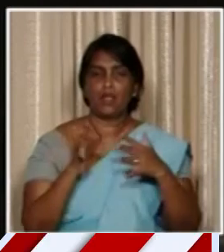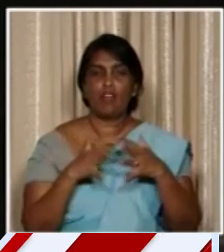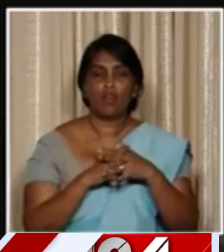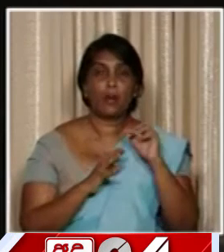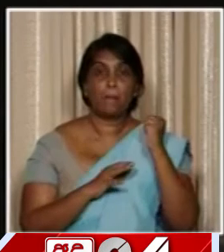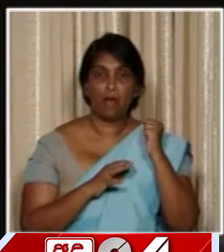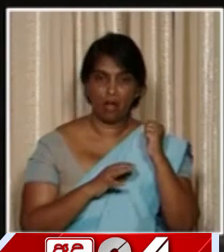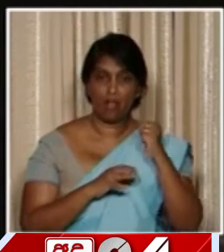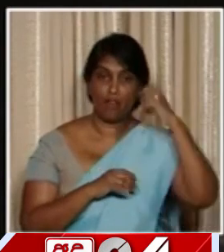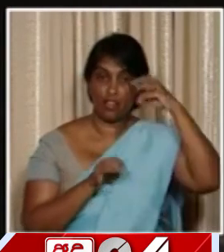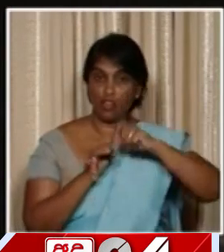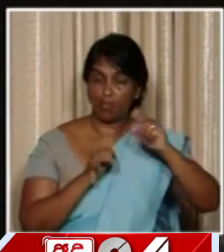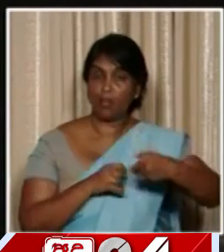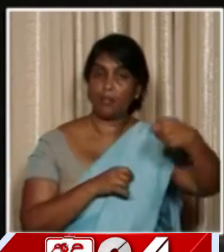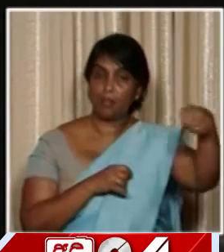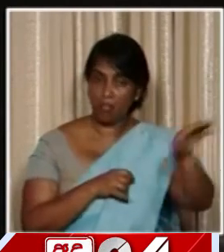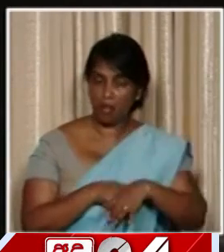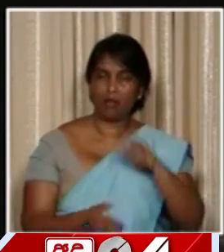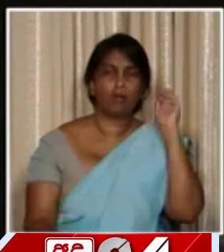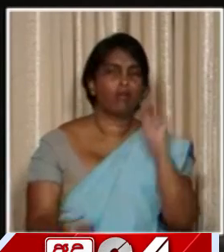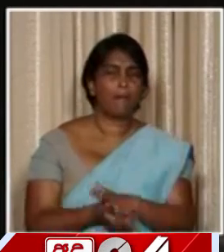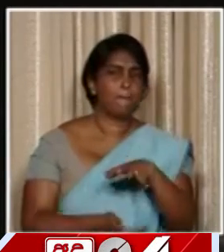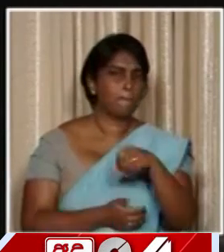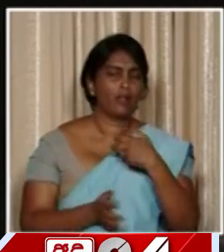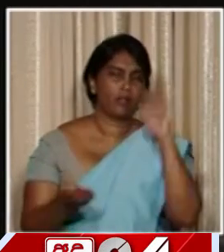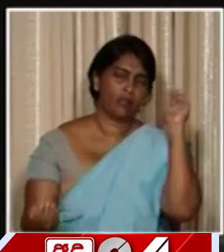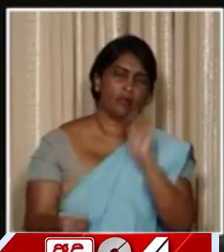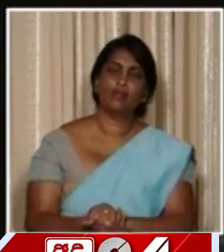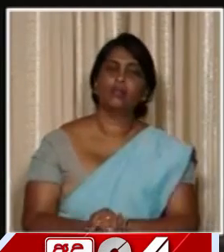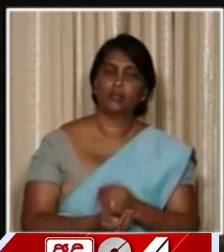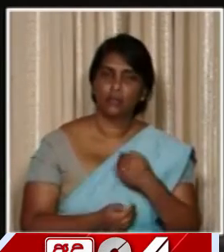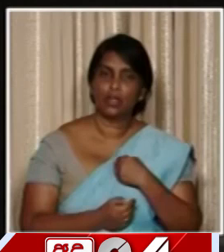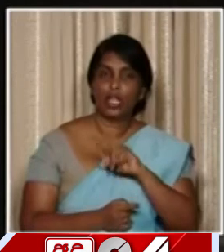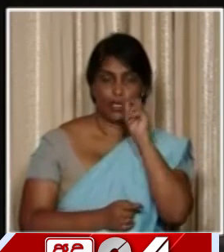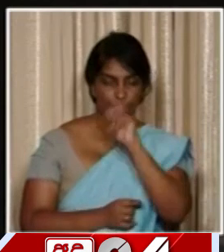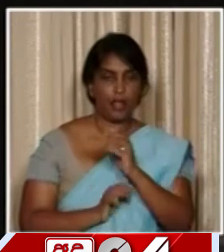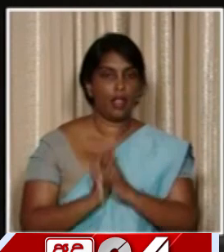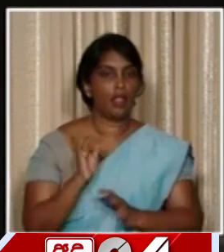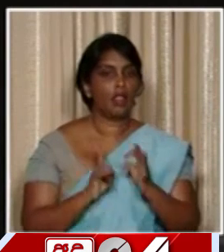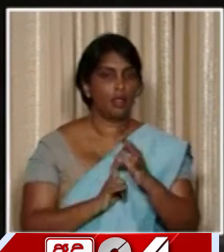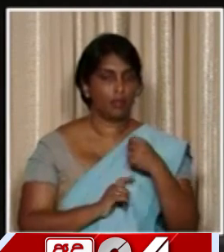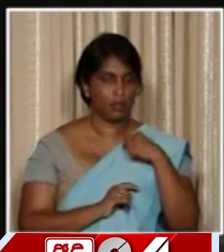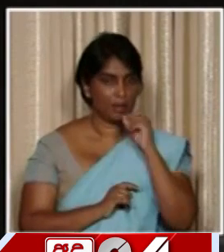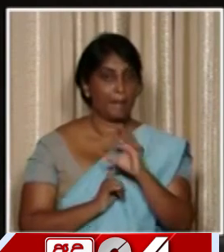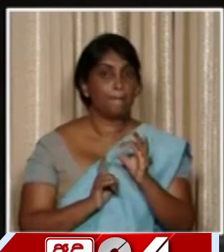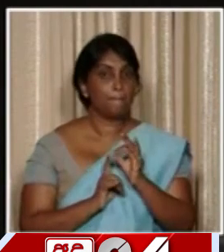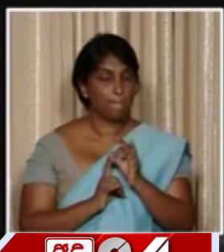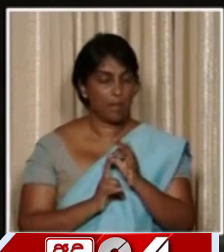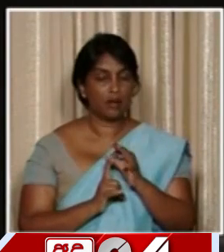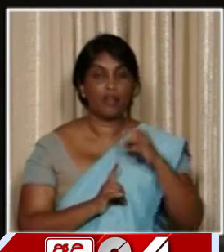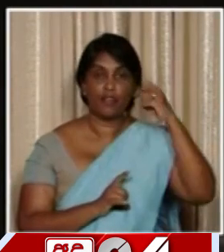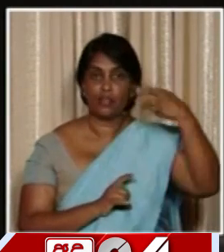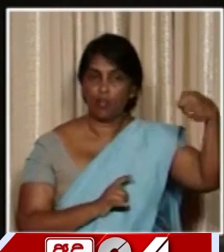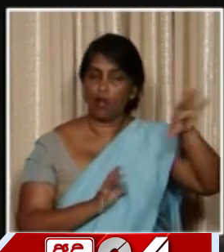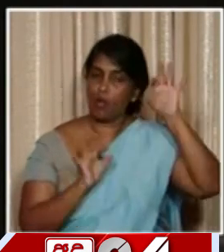මණ්ඩලේ. විදුලි බල මණ්ඩලේ මිලදී අරගෙන භාවිතෙන් ඉවත් කරලා තියෙනවා. ඒ නිසා මම උපදෙස් දෙන අමතිවරයා හැටියට පෞද්ගලික විදුලි මිලදී